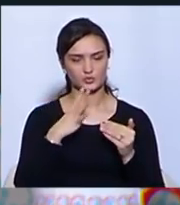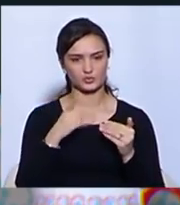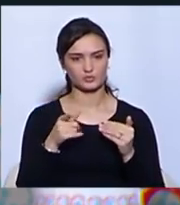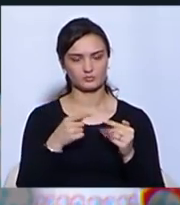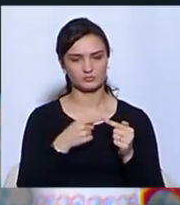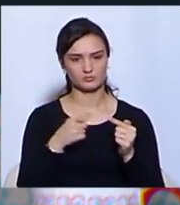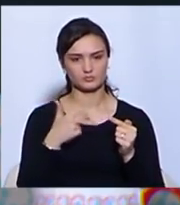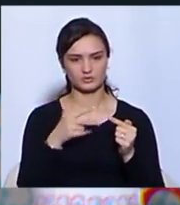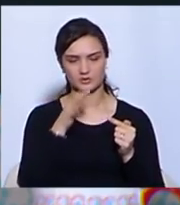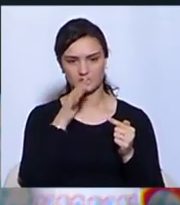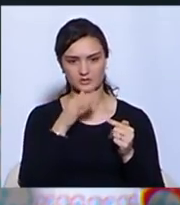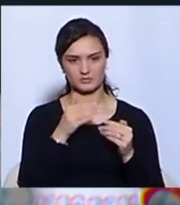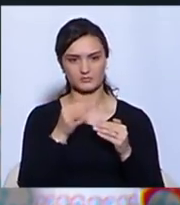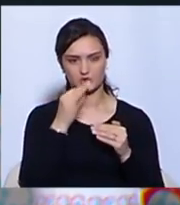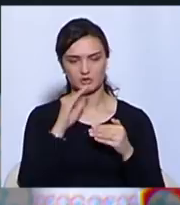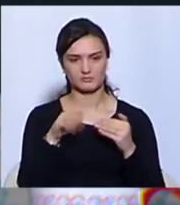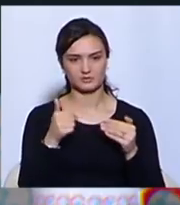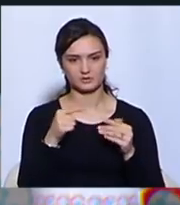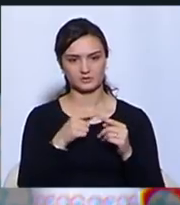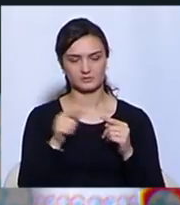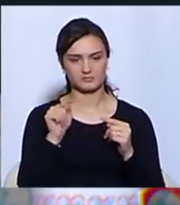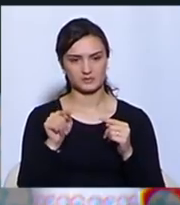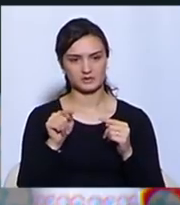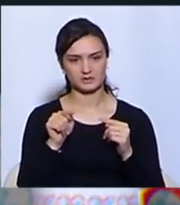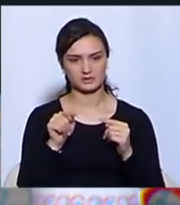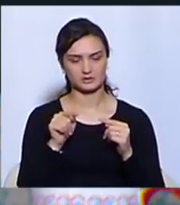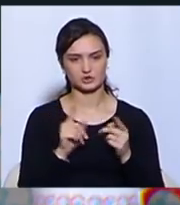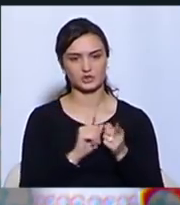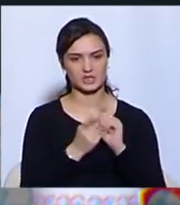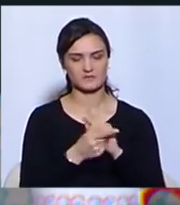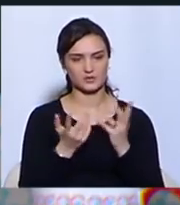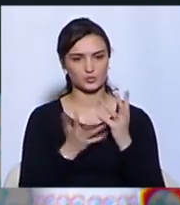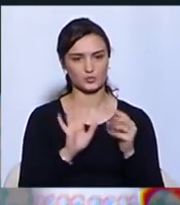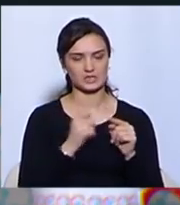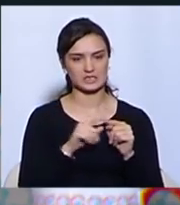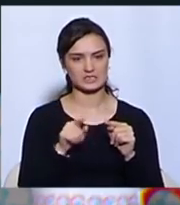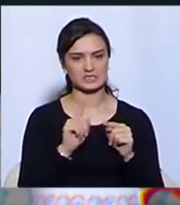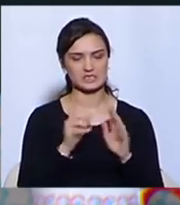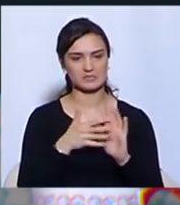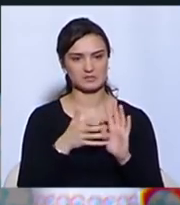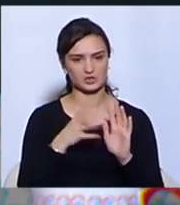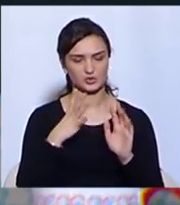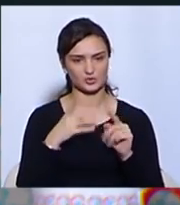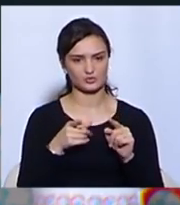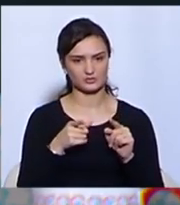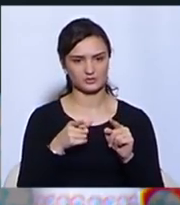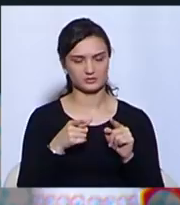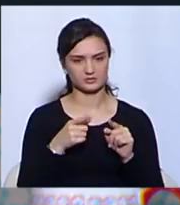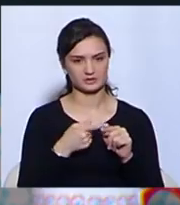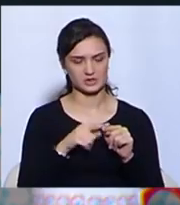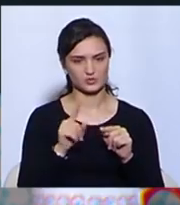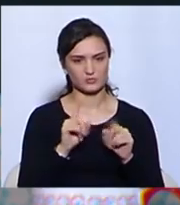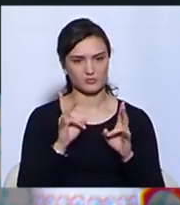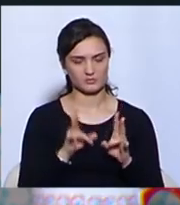წარიმართა, ვთქვა 30 წლის ასაკის შემდეგ მან ჩანაცვლა თუ არა ის რისი დეფიციტიც ჰქონდა. ეს